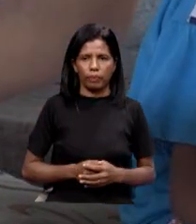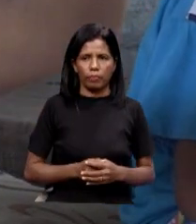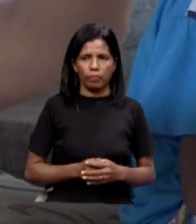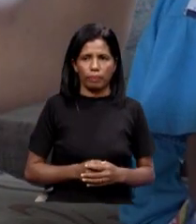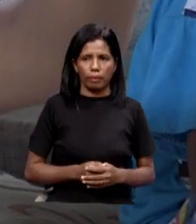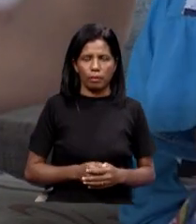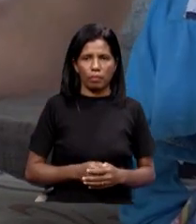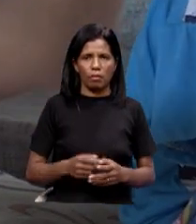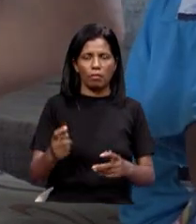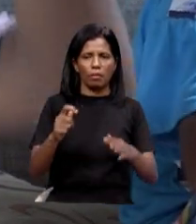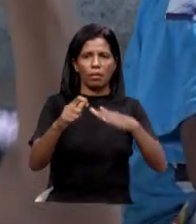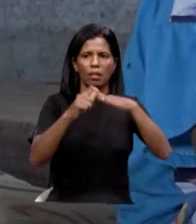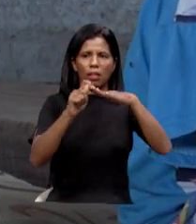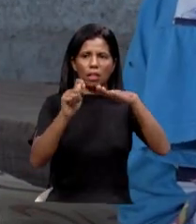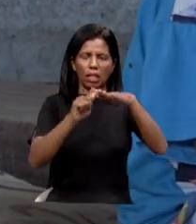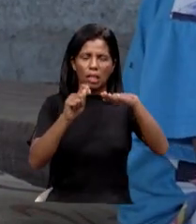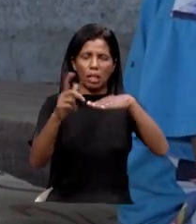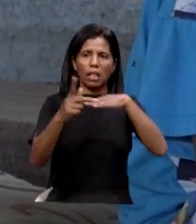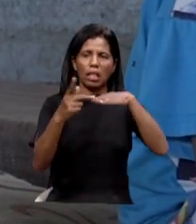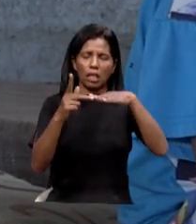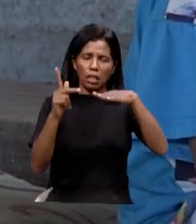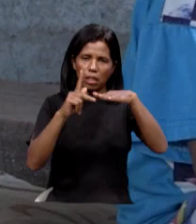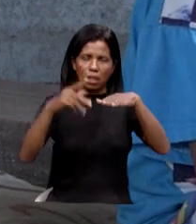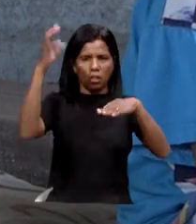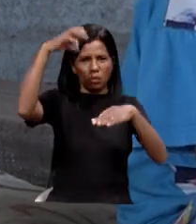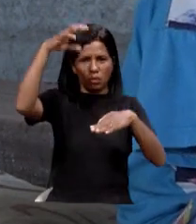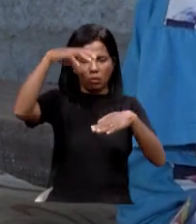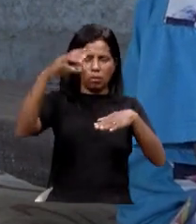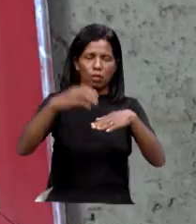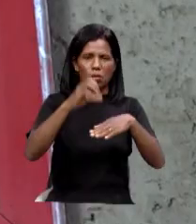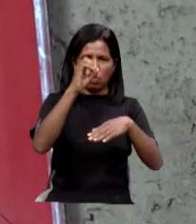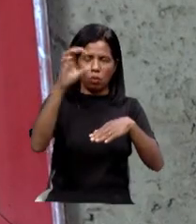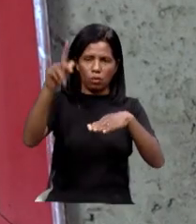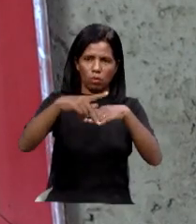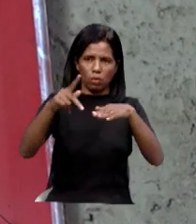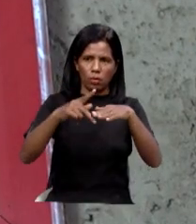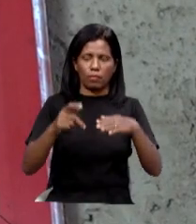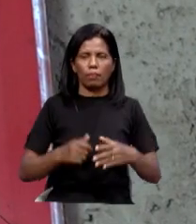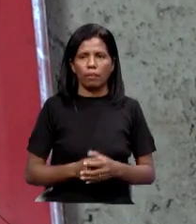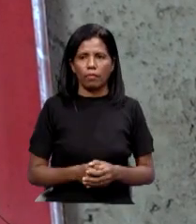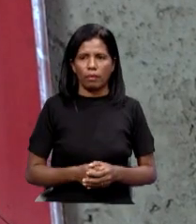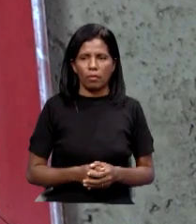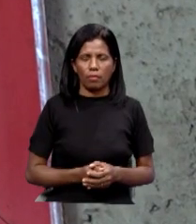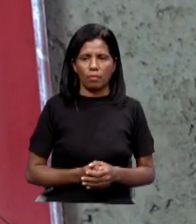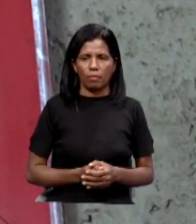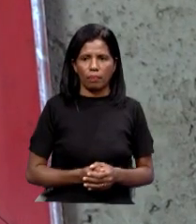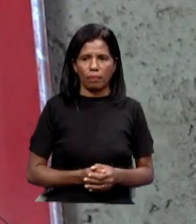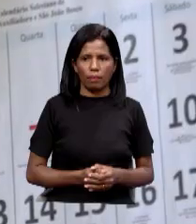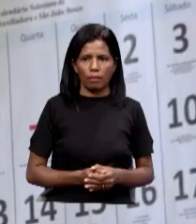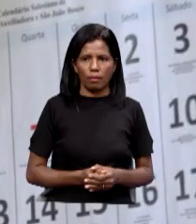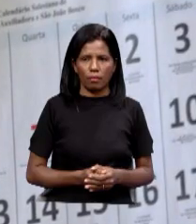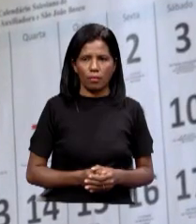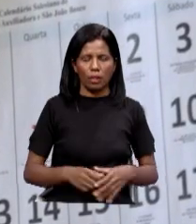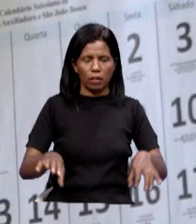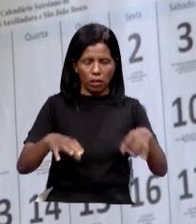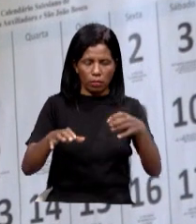Kalian dan saya sudah mai sulin tun yang air ser sulin hot. Ini servis oh be abonan ne peto